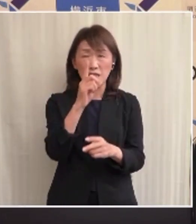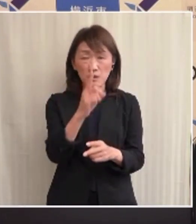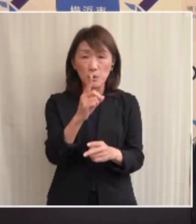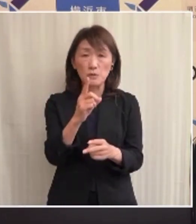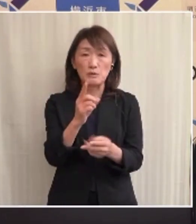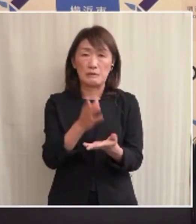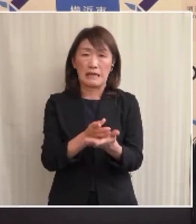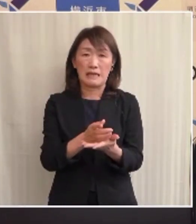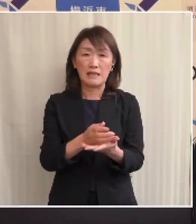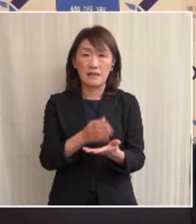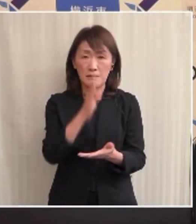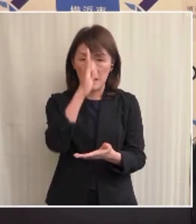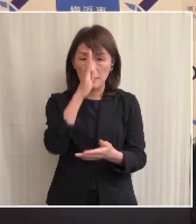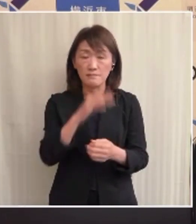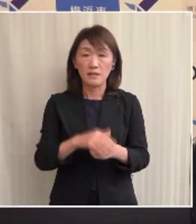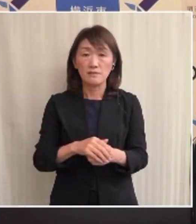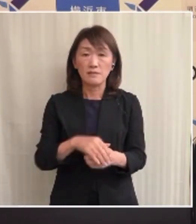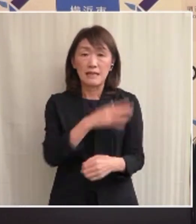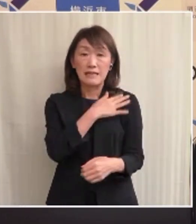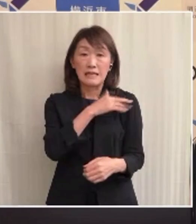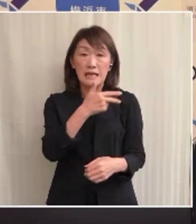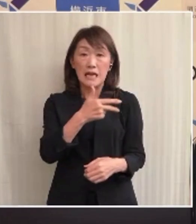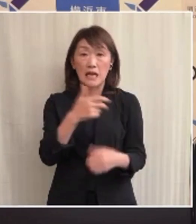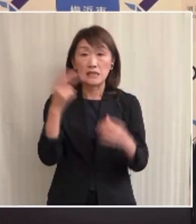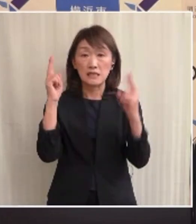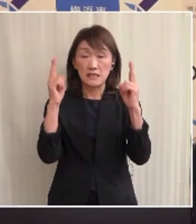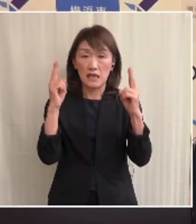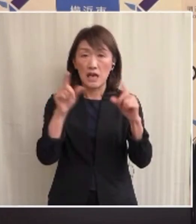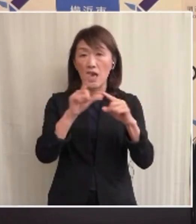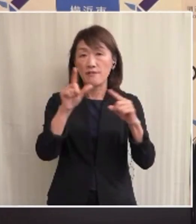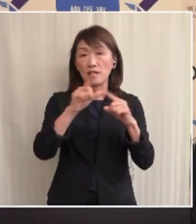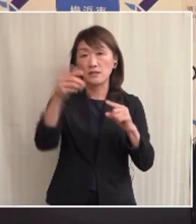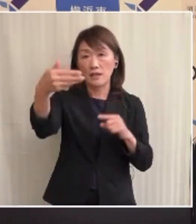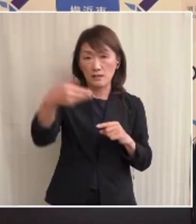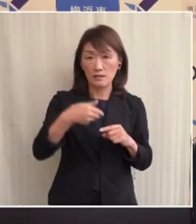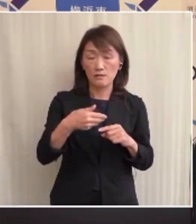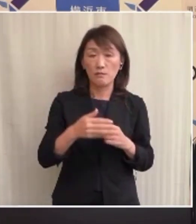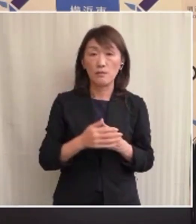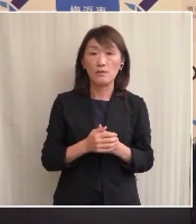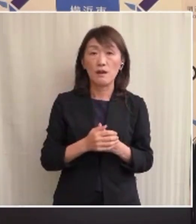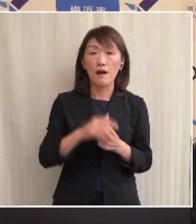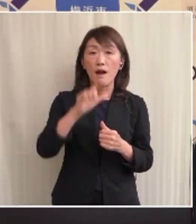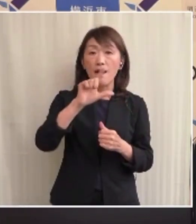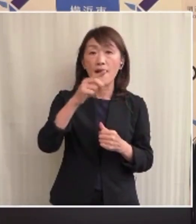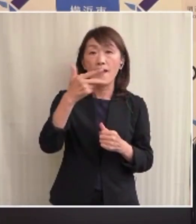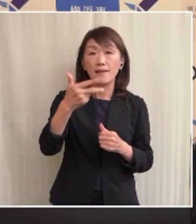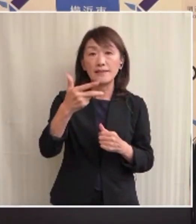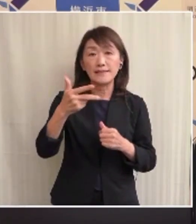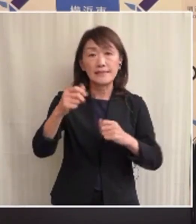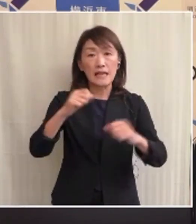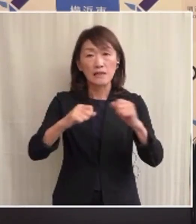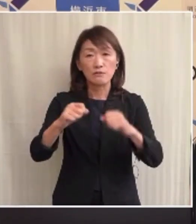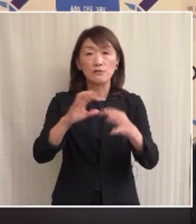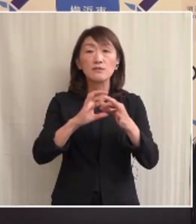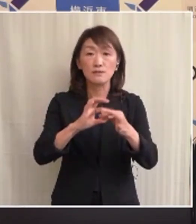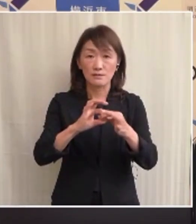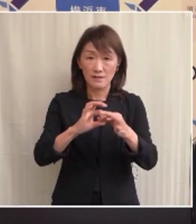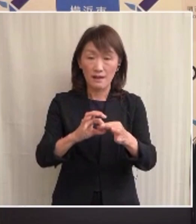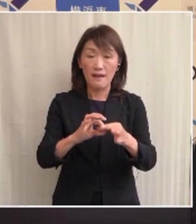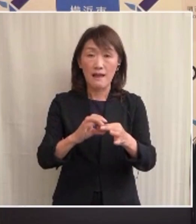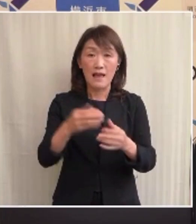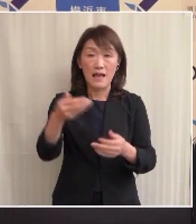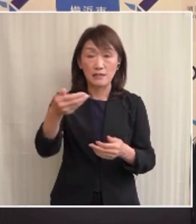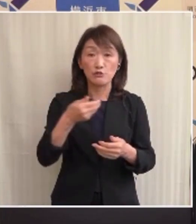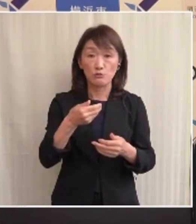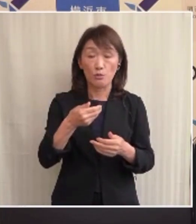ればと思います。まず幹事社からお願いします。 NHK の関口です。 はい、 レシ活についてお聞きします。